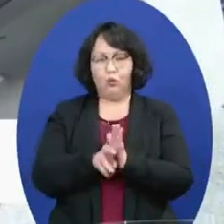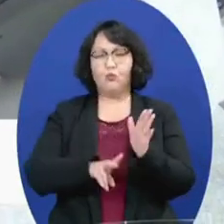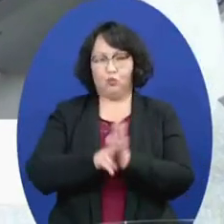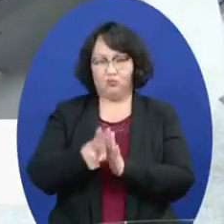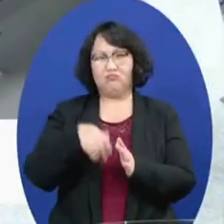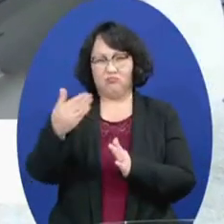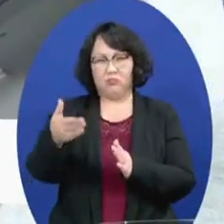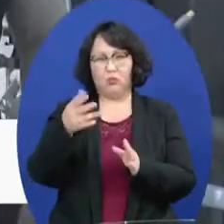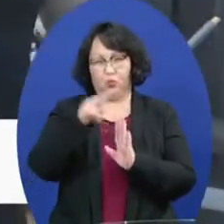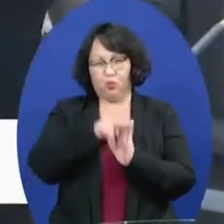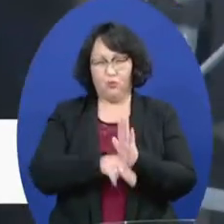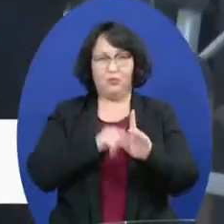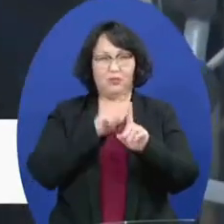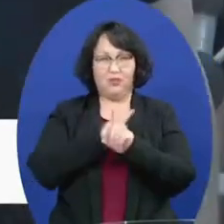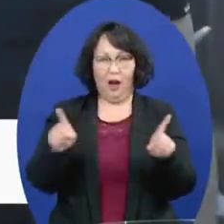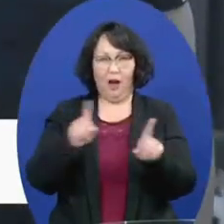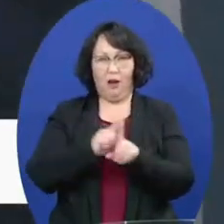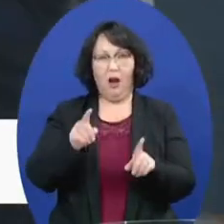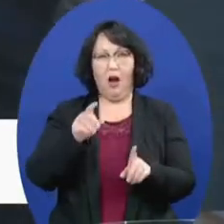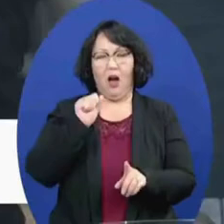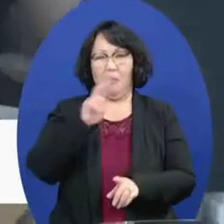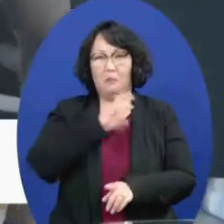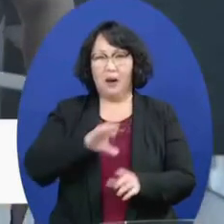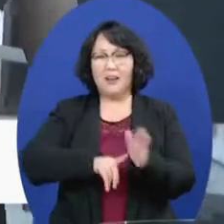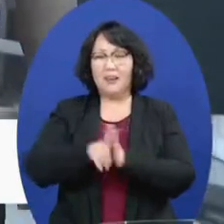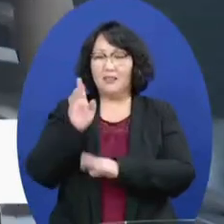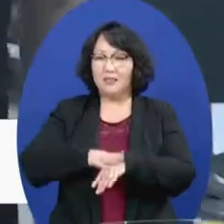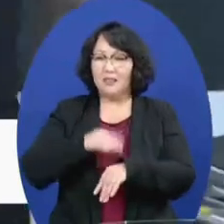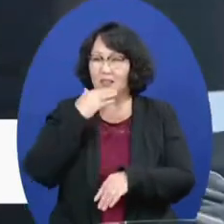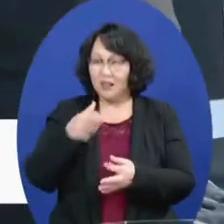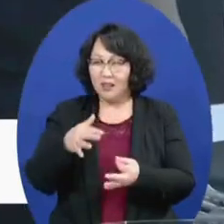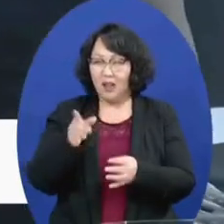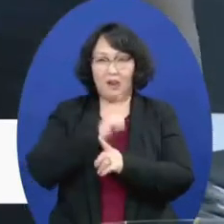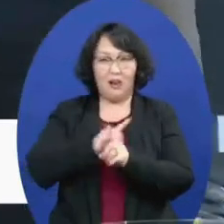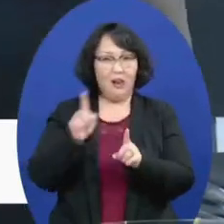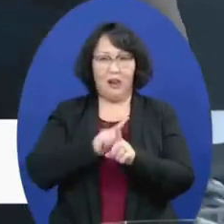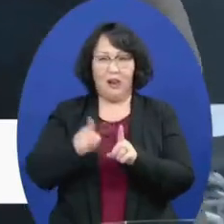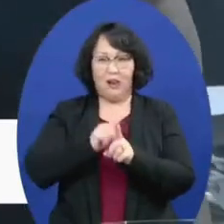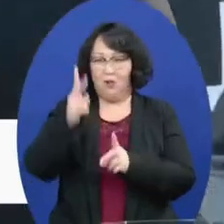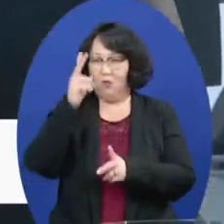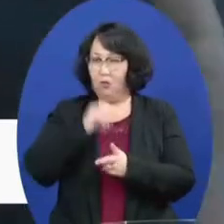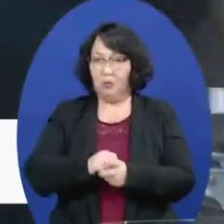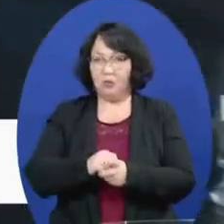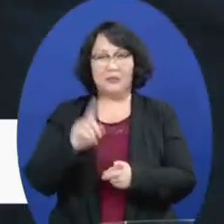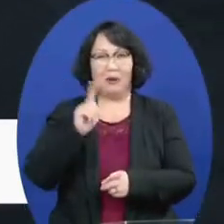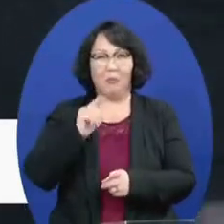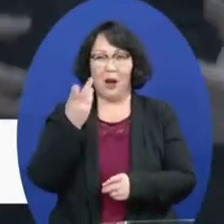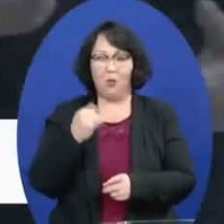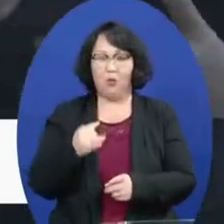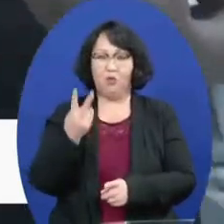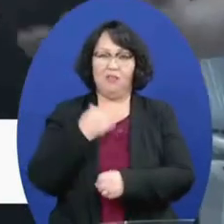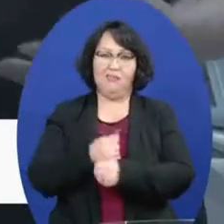хамгааллын дэглэмээ мөрдөөгүй аж ахуй нэгжэд эхлээд зөвлөж сануулна. Удаа дараа зөрчлөө арилгахгүй байвал